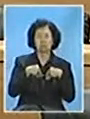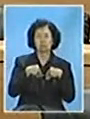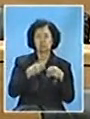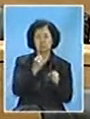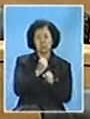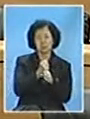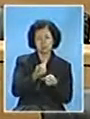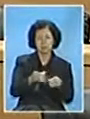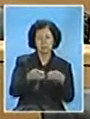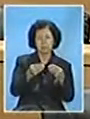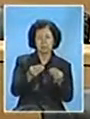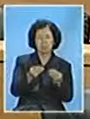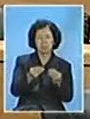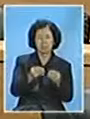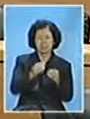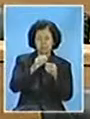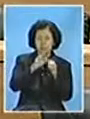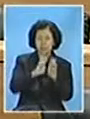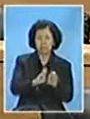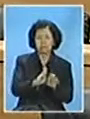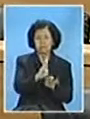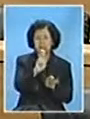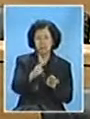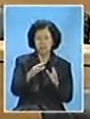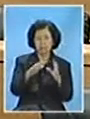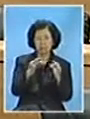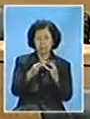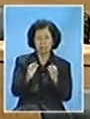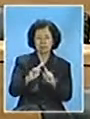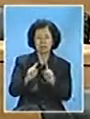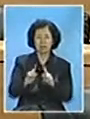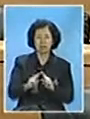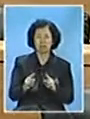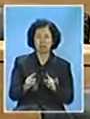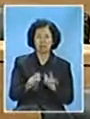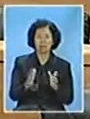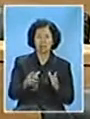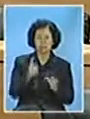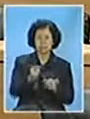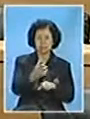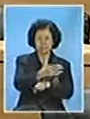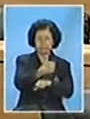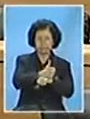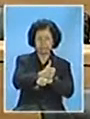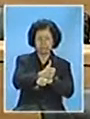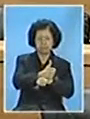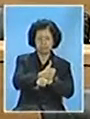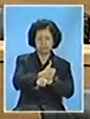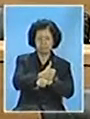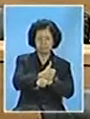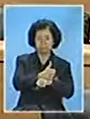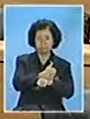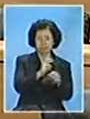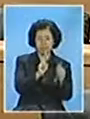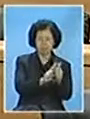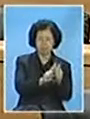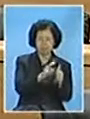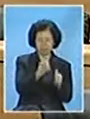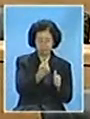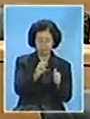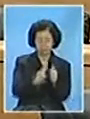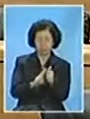ไปบังคับใช้ในเรื่องต่างๆมากมายในฐานะที่เป็นนายกแล้วก็อุปนายกซึ่งต้อง